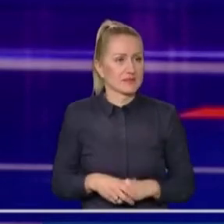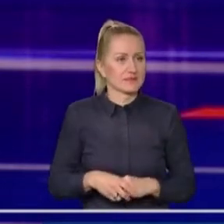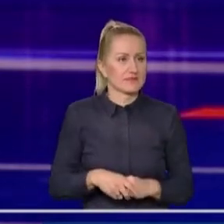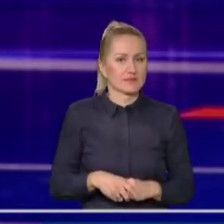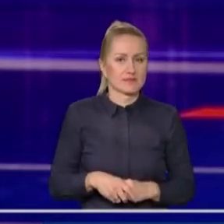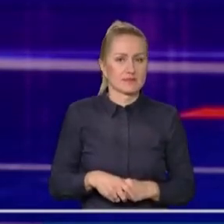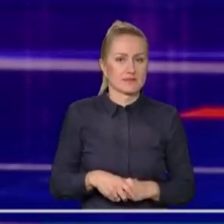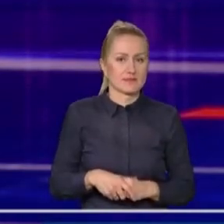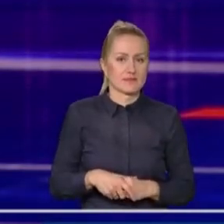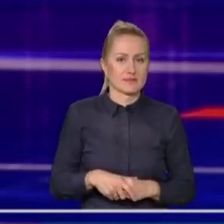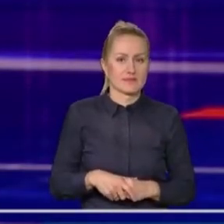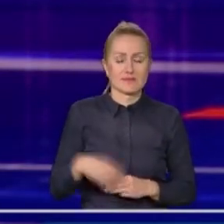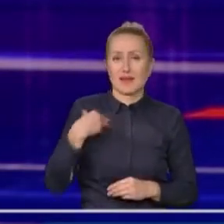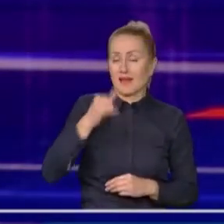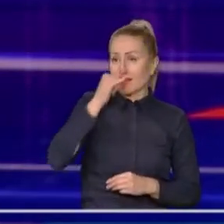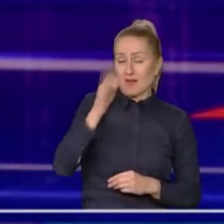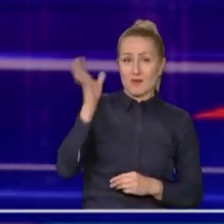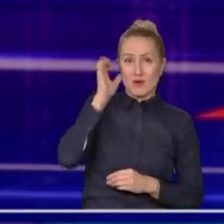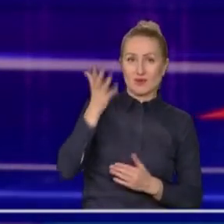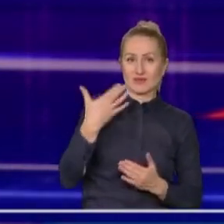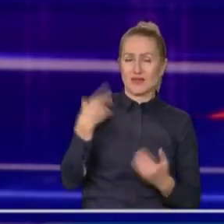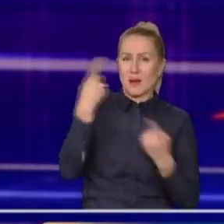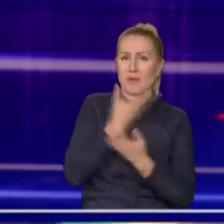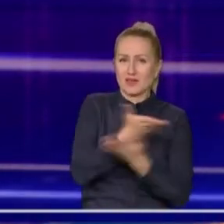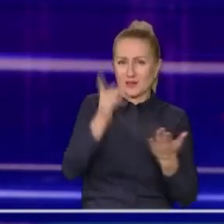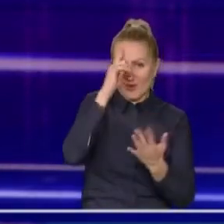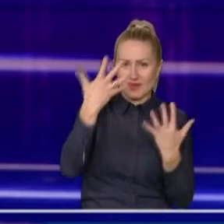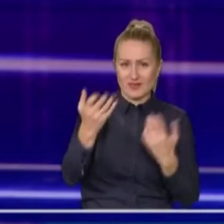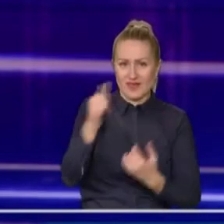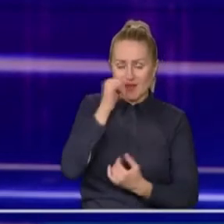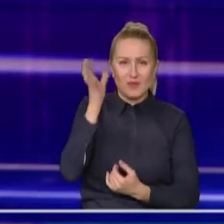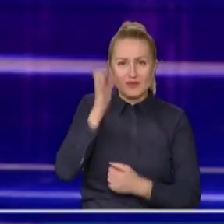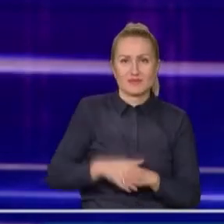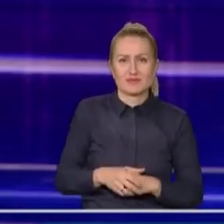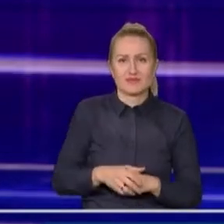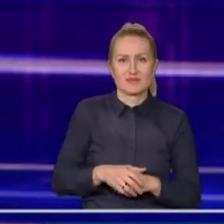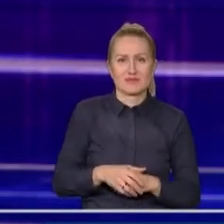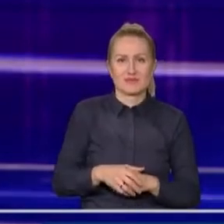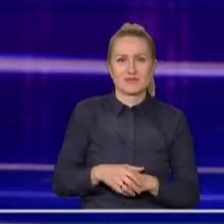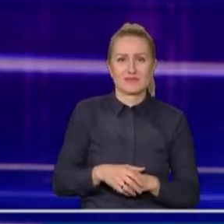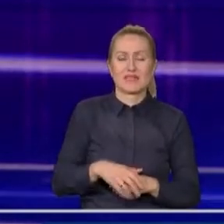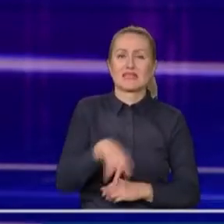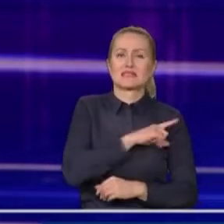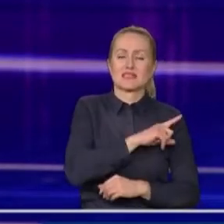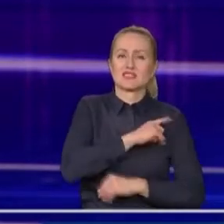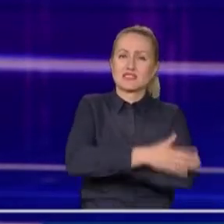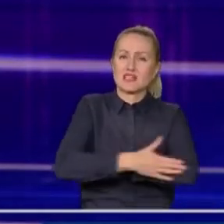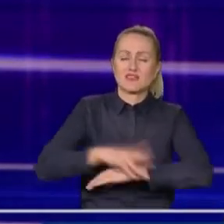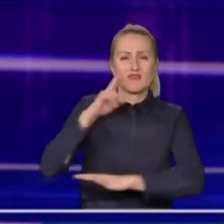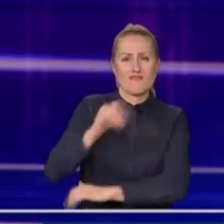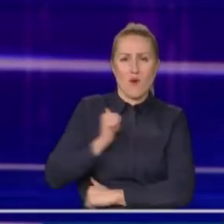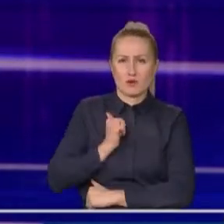Nie mogę tego słuchać, tak jak myślę nasi widzowie. Nasi strażnicy graniczni i wojsko poddani